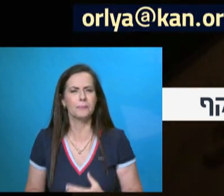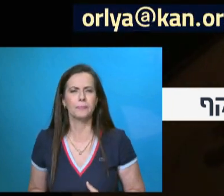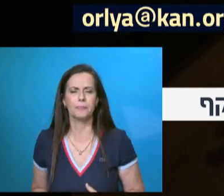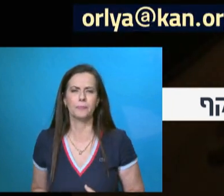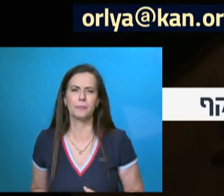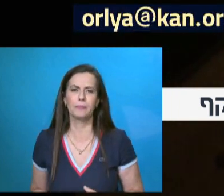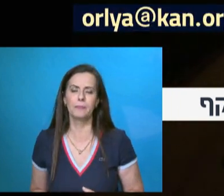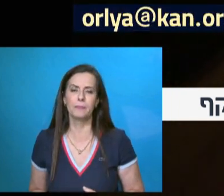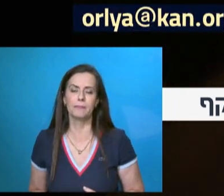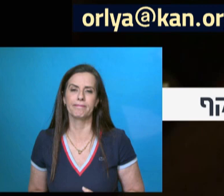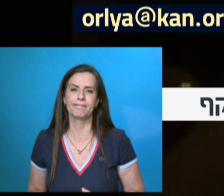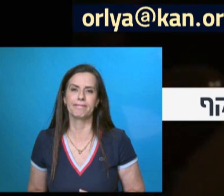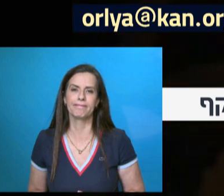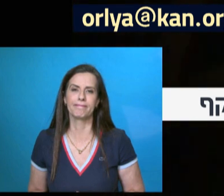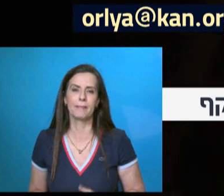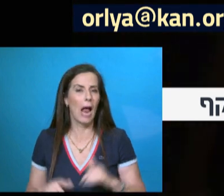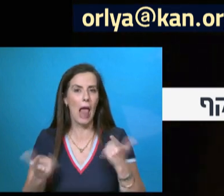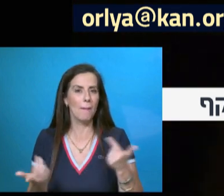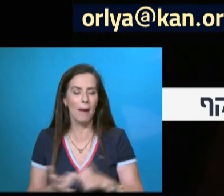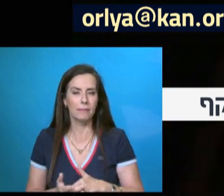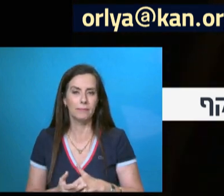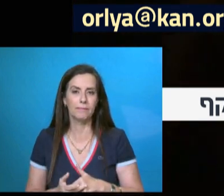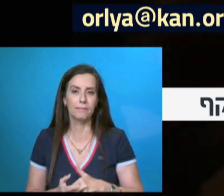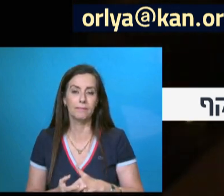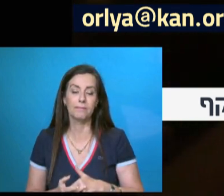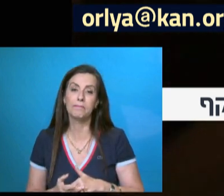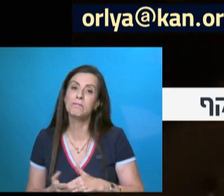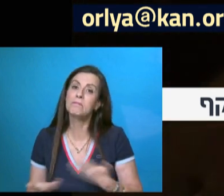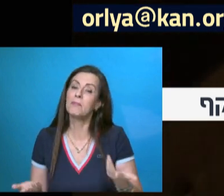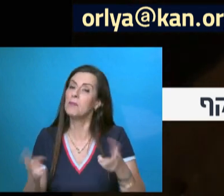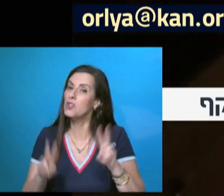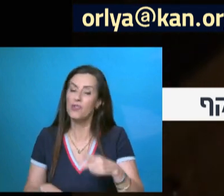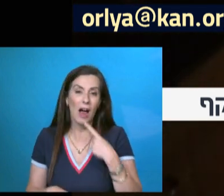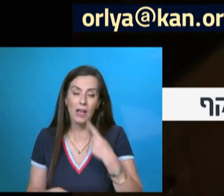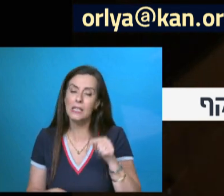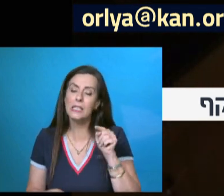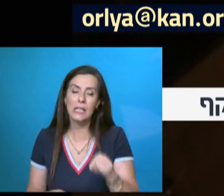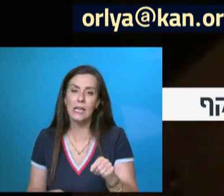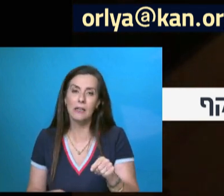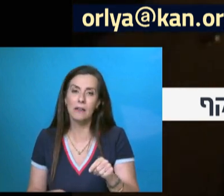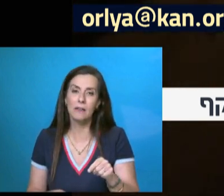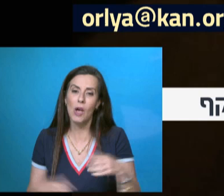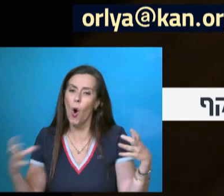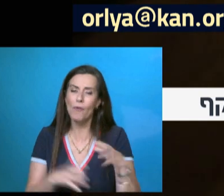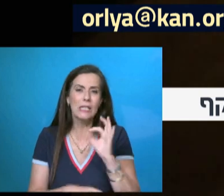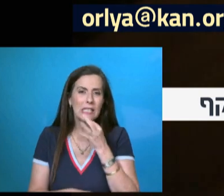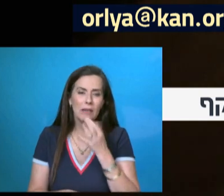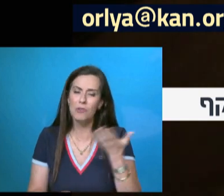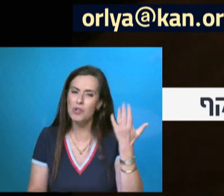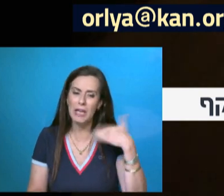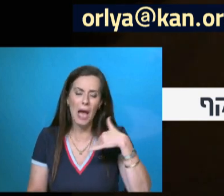אנחנו יודעים על הנסיבות? כן, רומי, מה שאנחנו יכולים כבר לומר, מדובר על חבורת צעירים שהייתה ברחוב